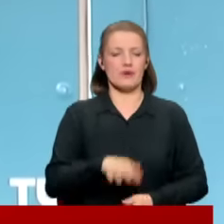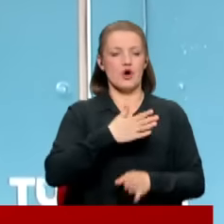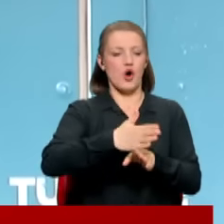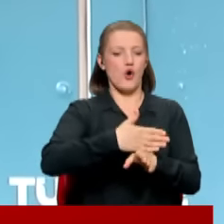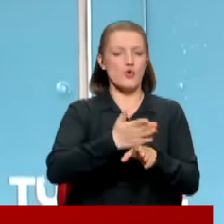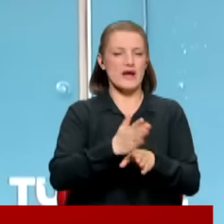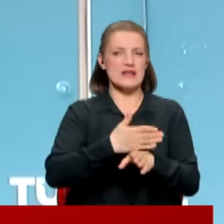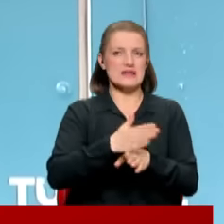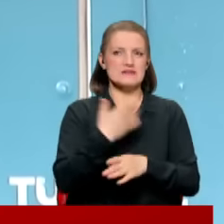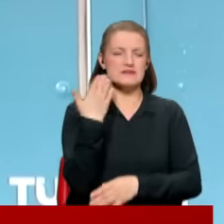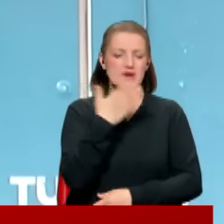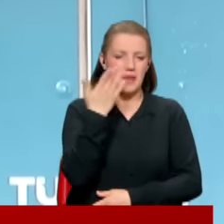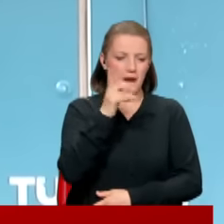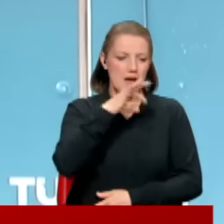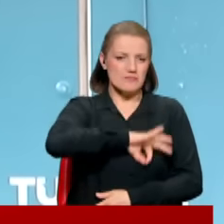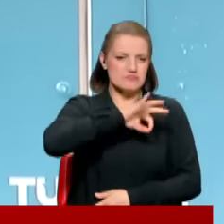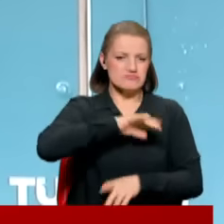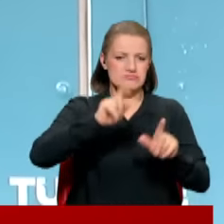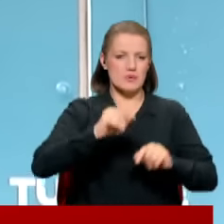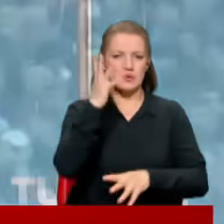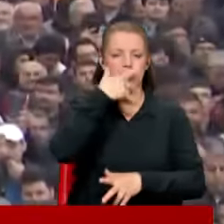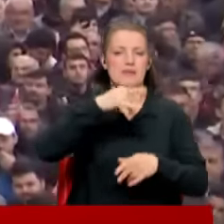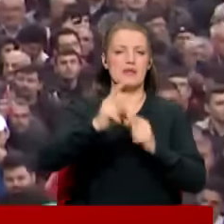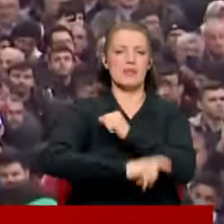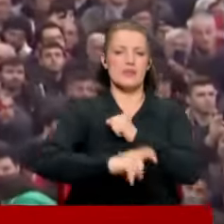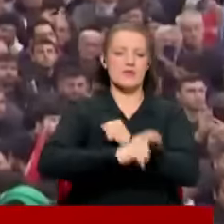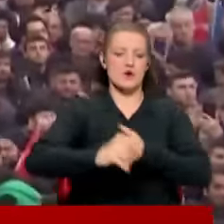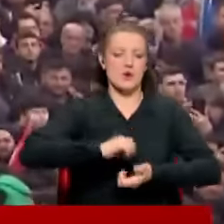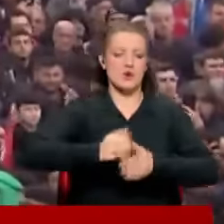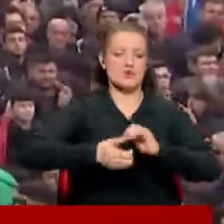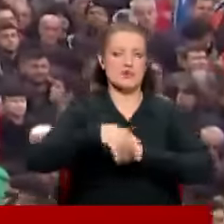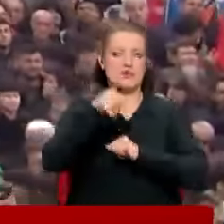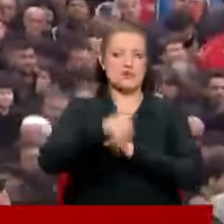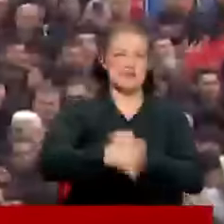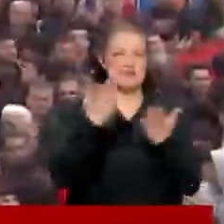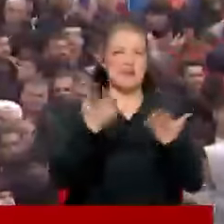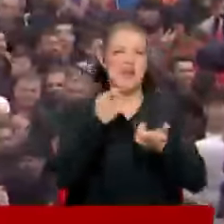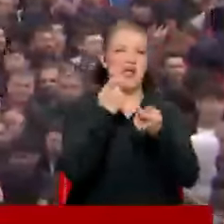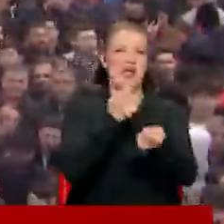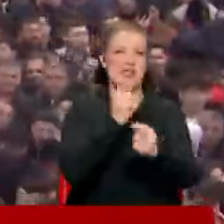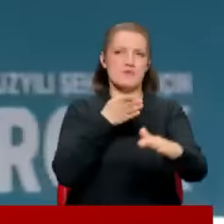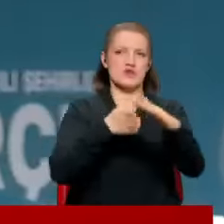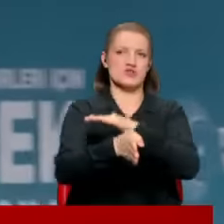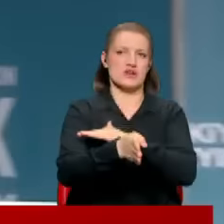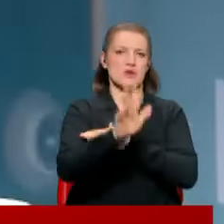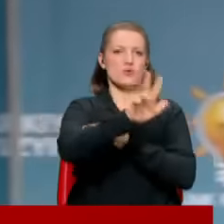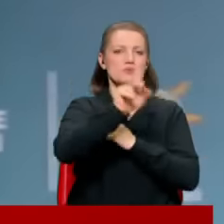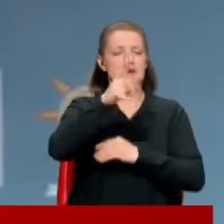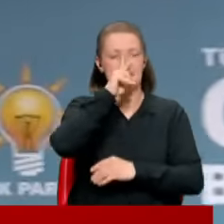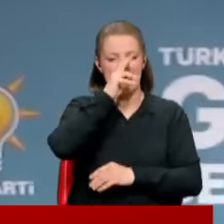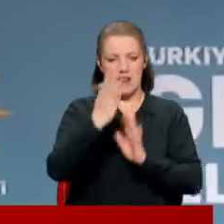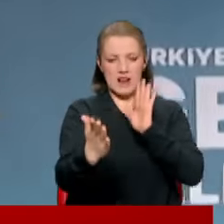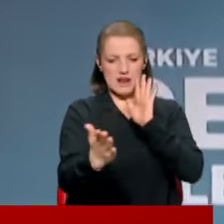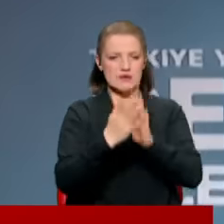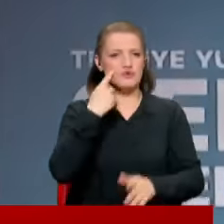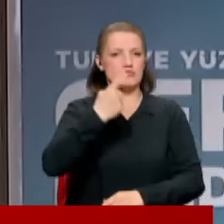Ortaklarına yaranmak için utanmasalar terör örgütüne militan yazılıp ideolojik eğitime girecekler. 31 Mart